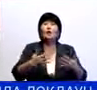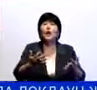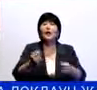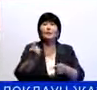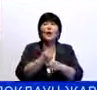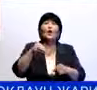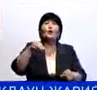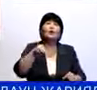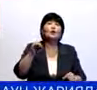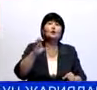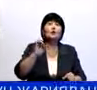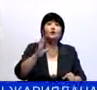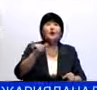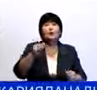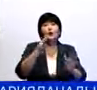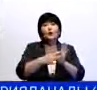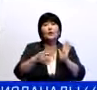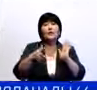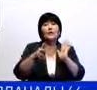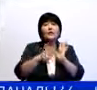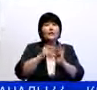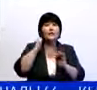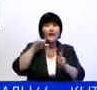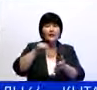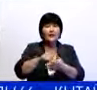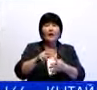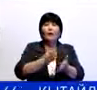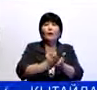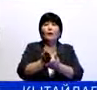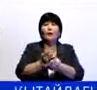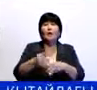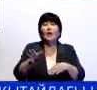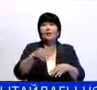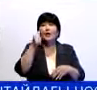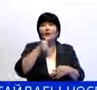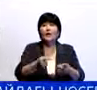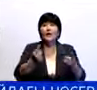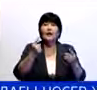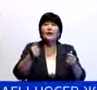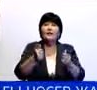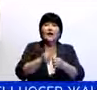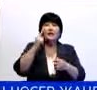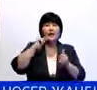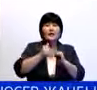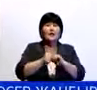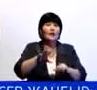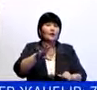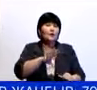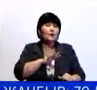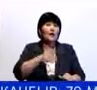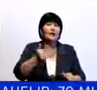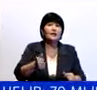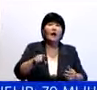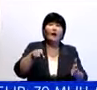алғандардың бірі Төлеген Жүнісов. Биыл 98 жас теңсермек. Қасыр ғұмыр иесі 30 жылдар жаңғырығын жадында жаттаған. Жүріп өткен